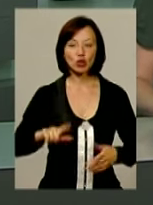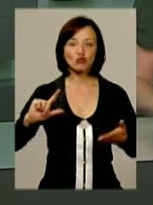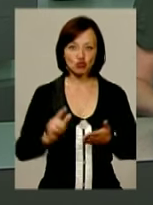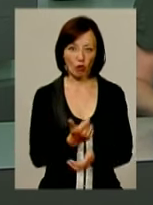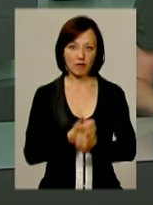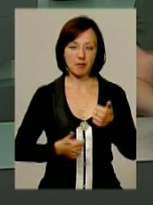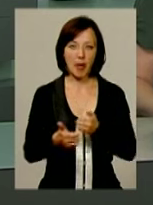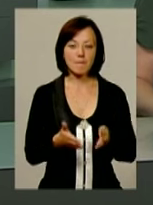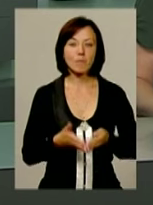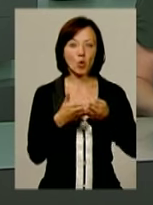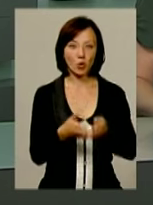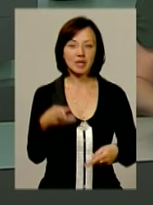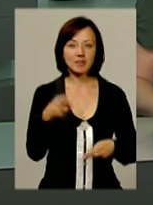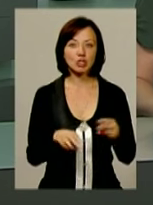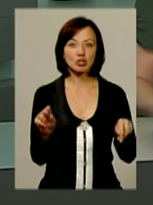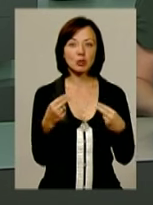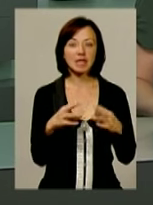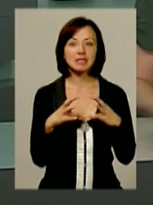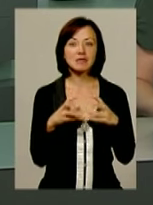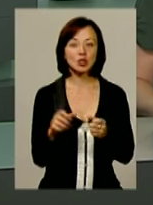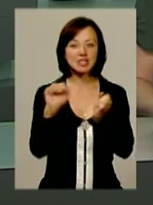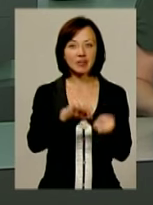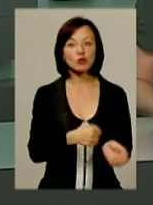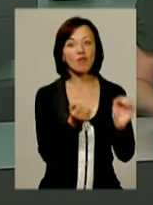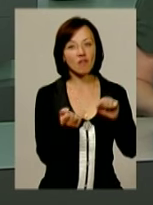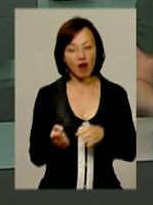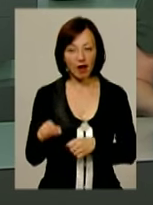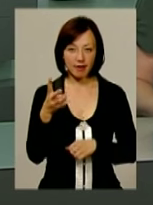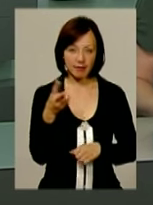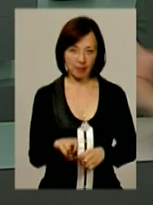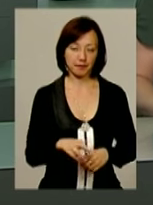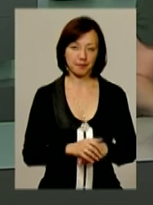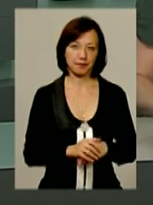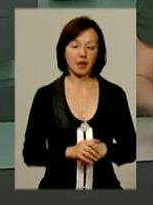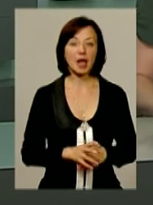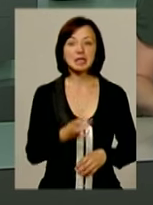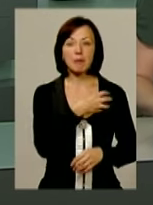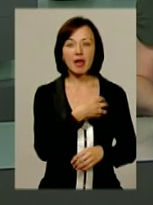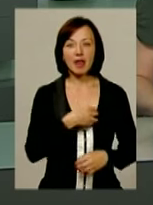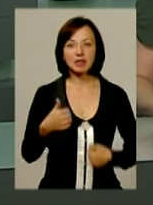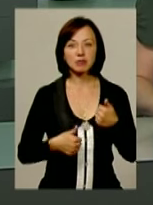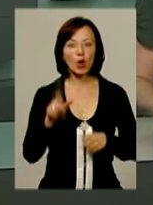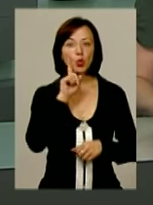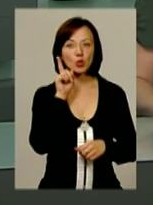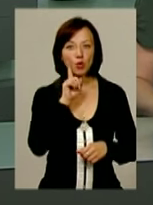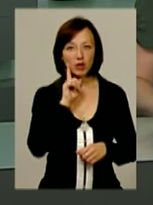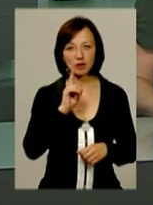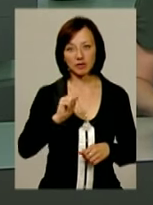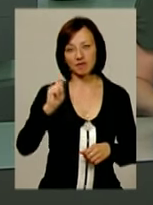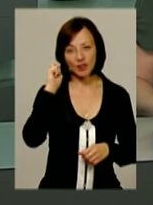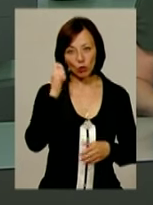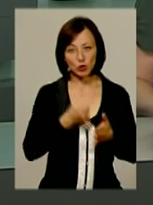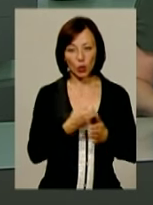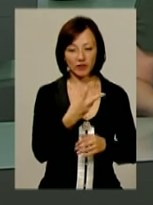лідерах. У Португалії завершився чемпіонат світу з веслування на байдарках та каное. За медалі змагалися юніори та молодь віком